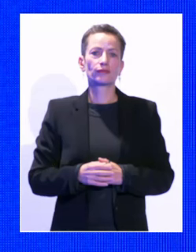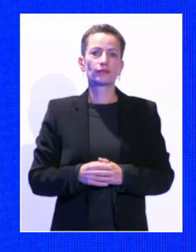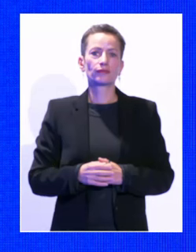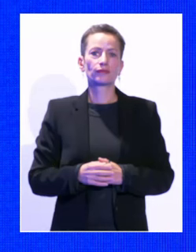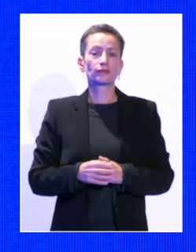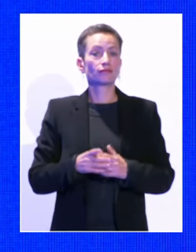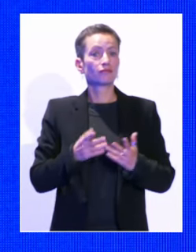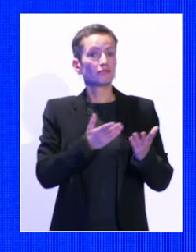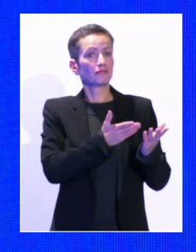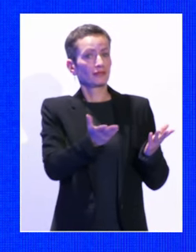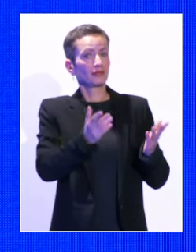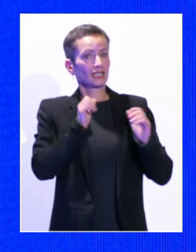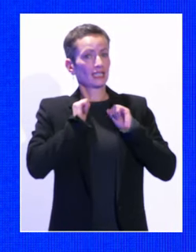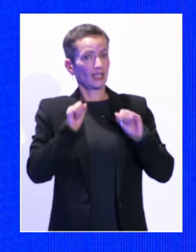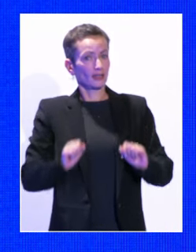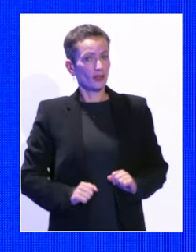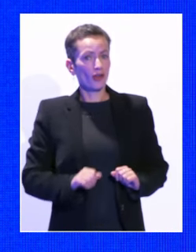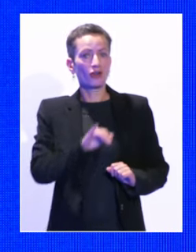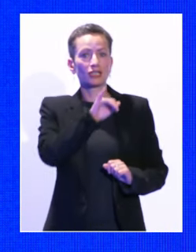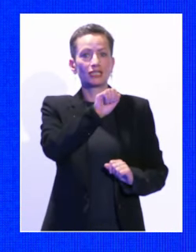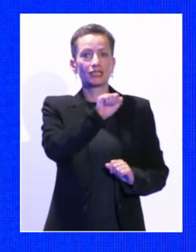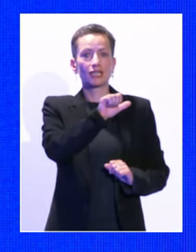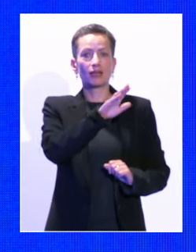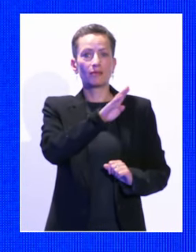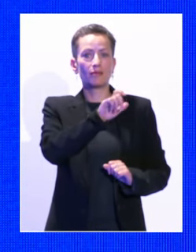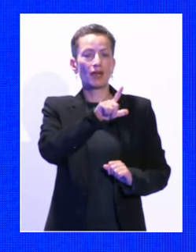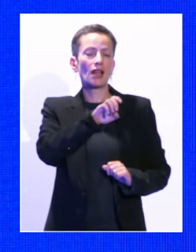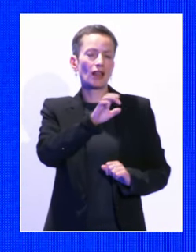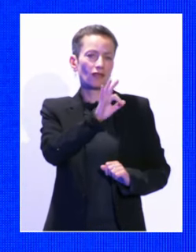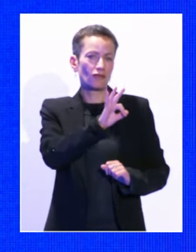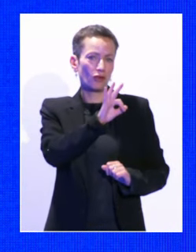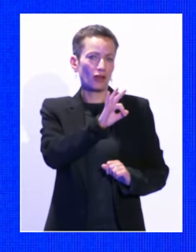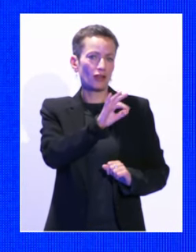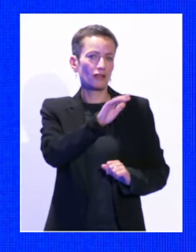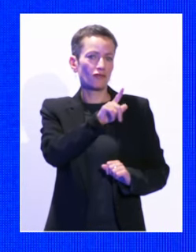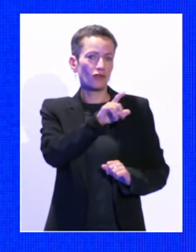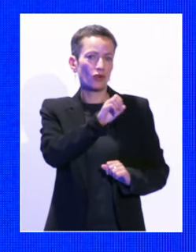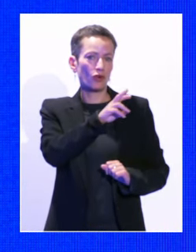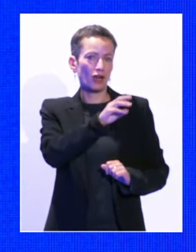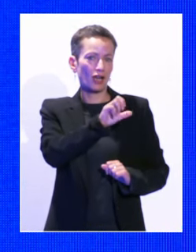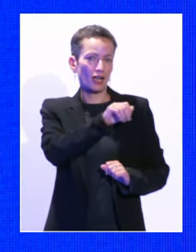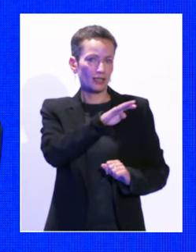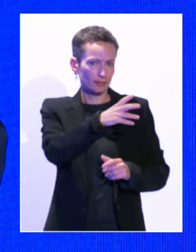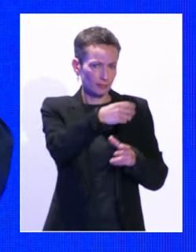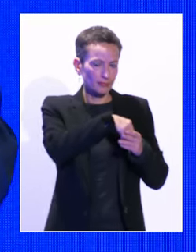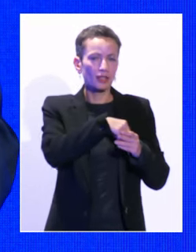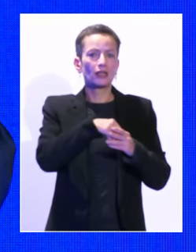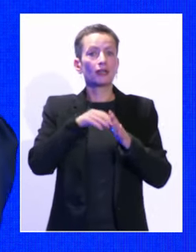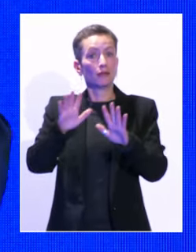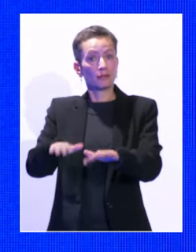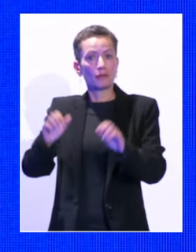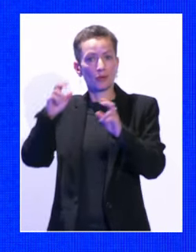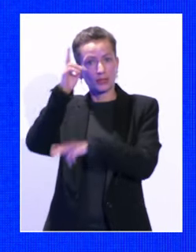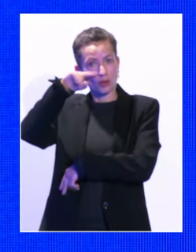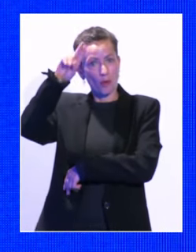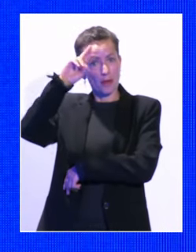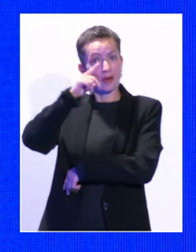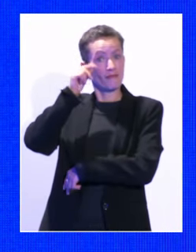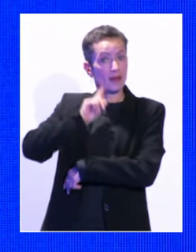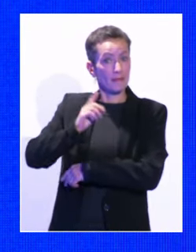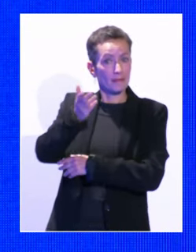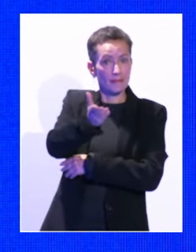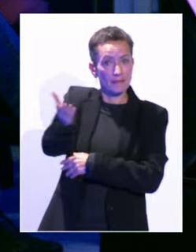Nos sénateurs, Isabelle Floren en particulier était là. Nos parlementaires européens et européennes.